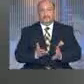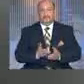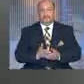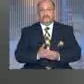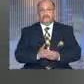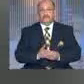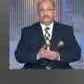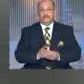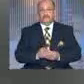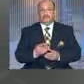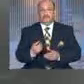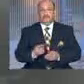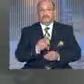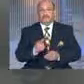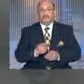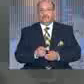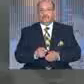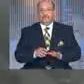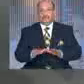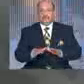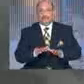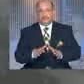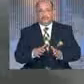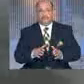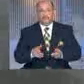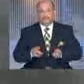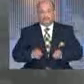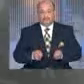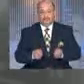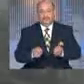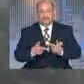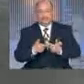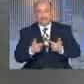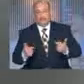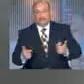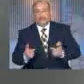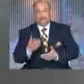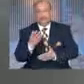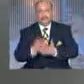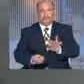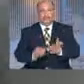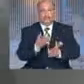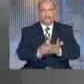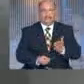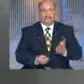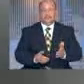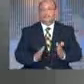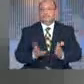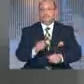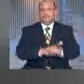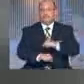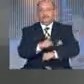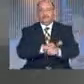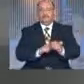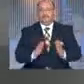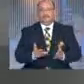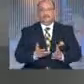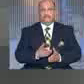ما خذيتهاش وين تاخذ المساسيك تو نعملوا لك العملية. وهم احنا وكنا عندهم